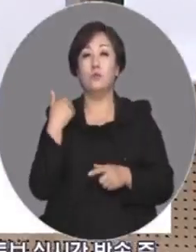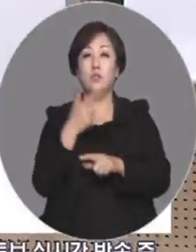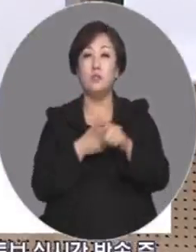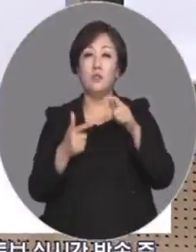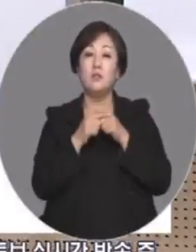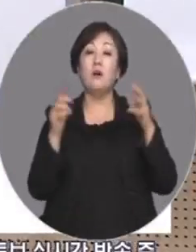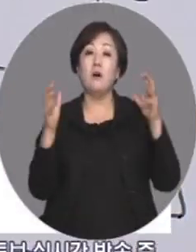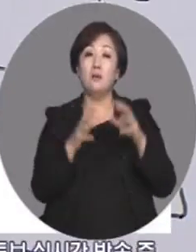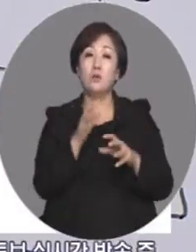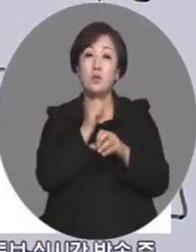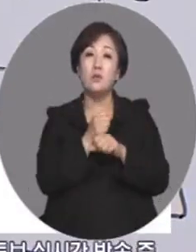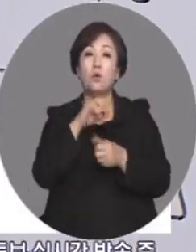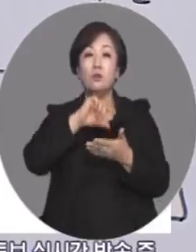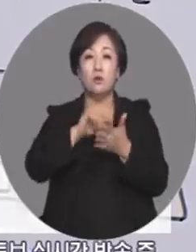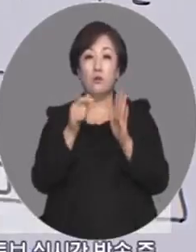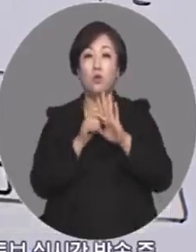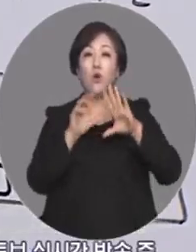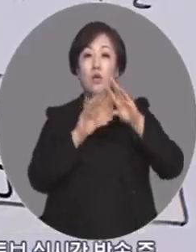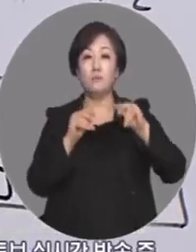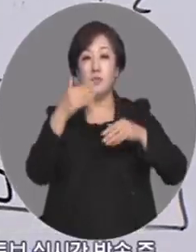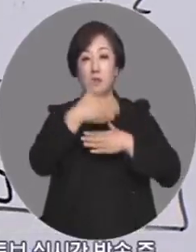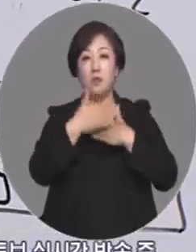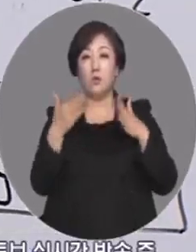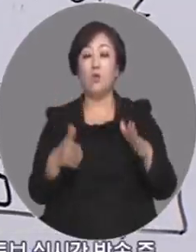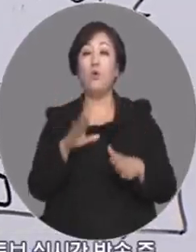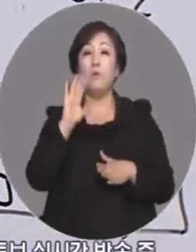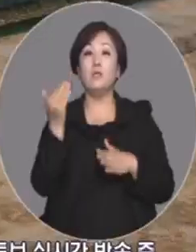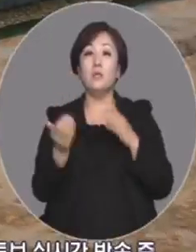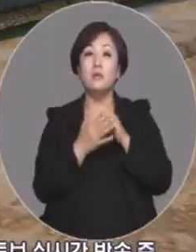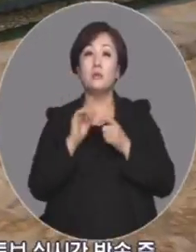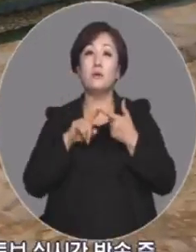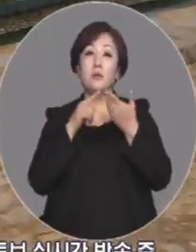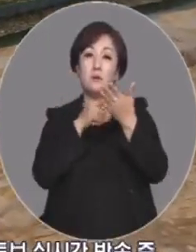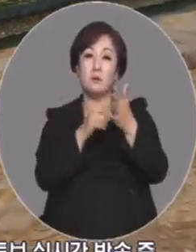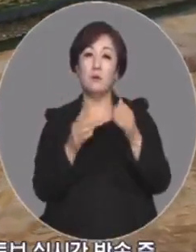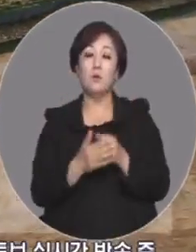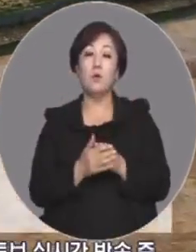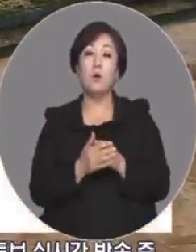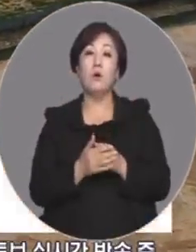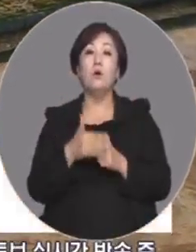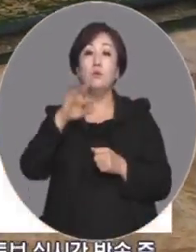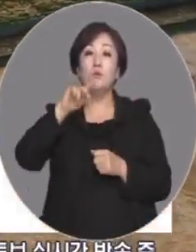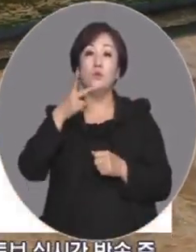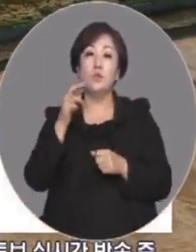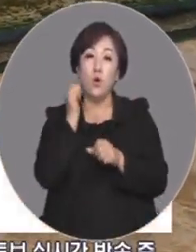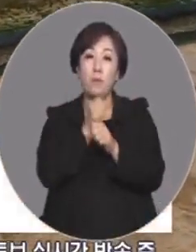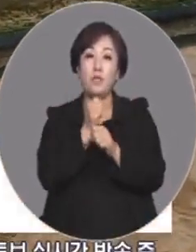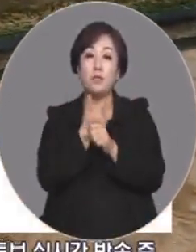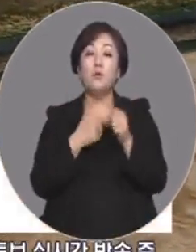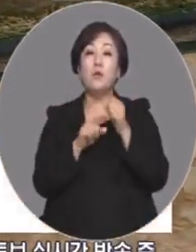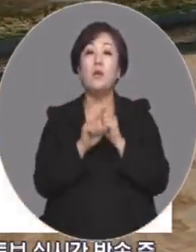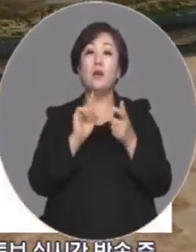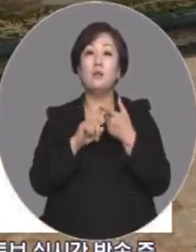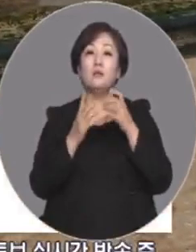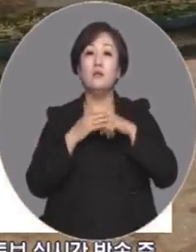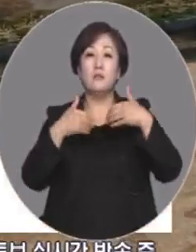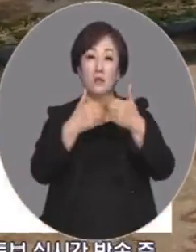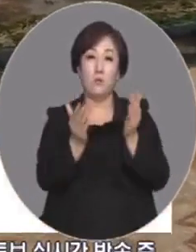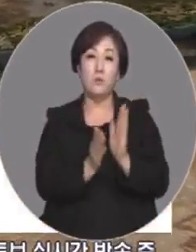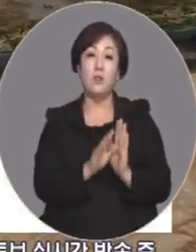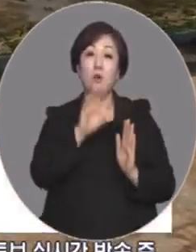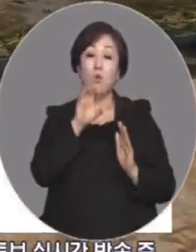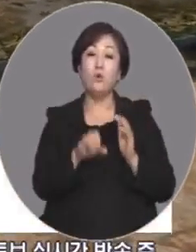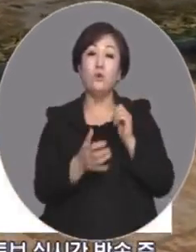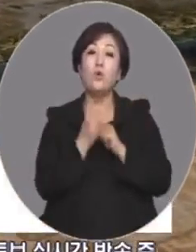있어 최적의 입지 여건을 갖췄다는 평가입니다. 수소를 생산하기 위한 원료를 수입하는 LNG 터미널이 있고,